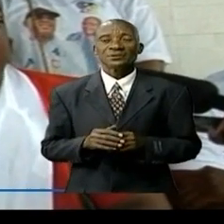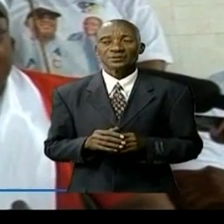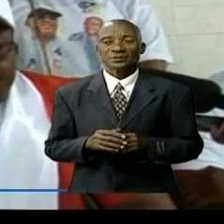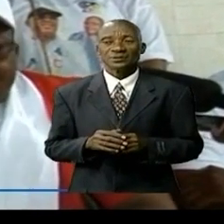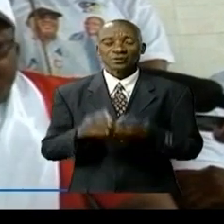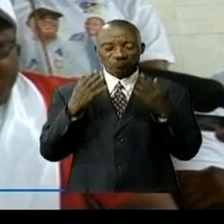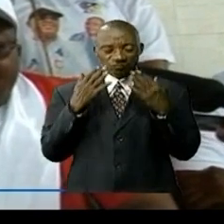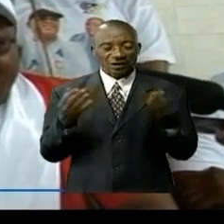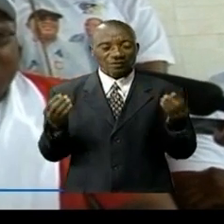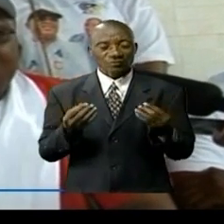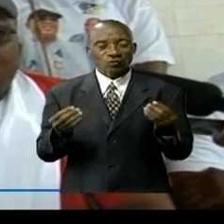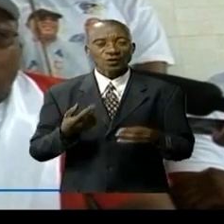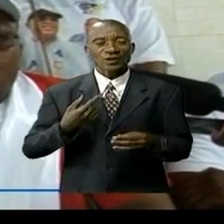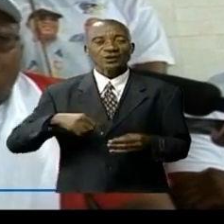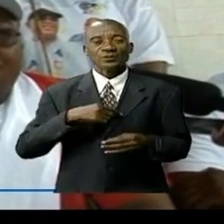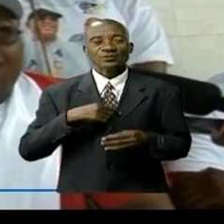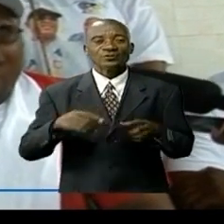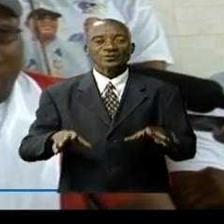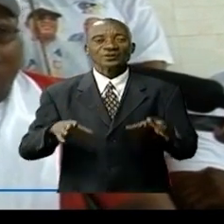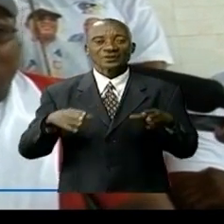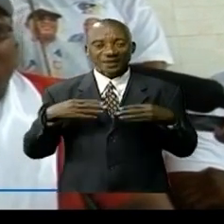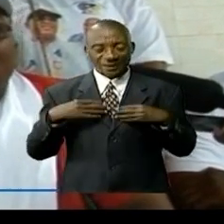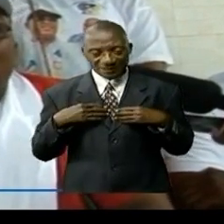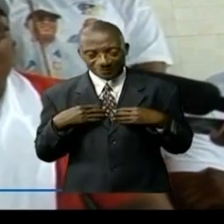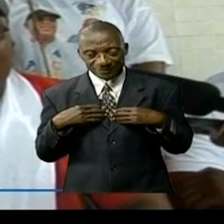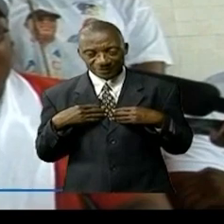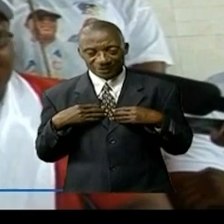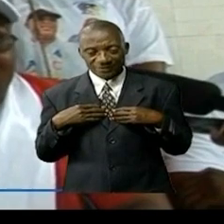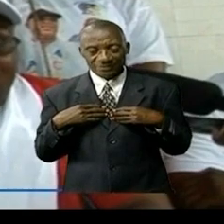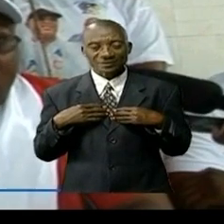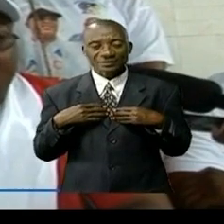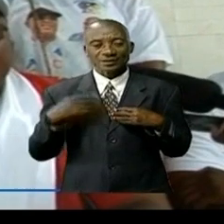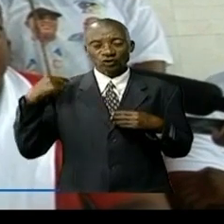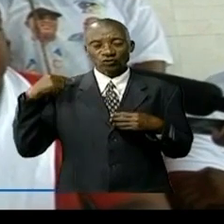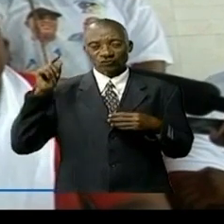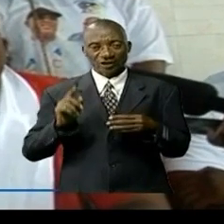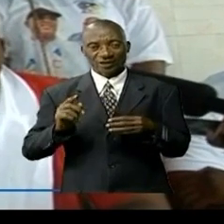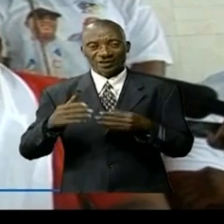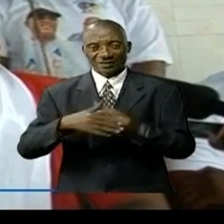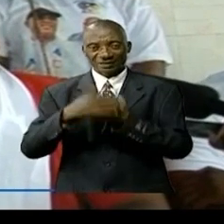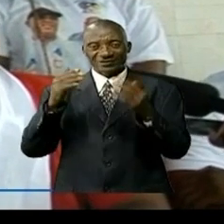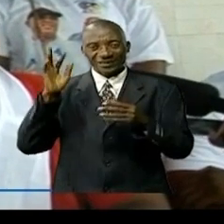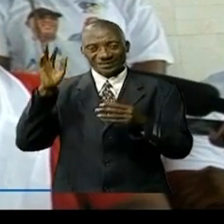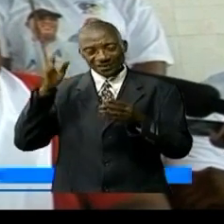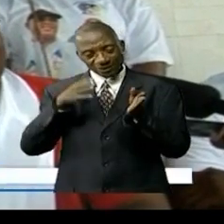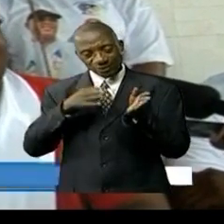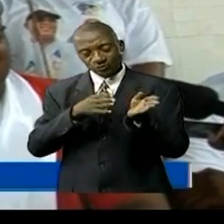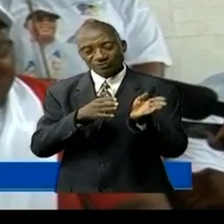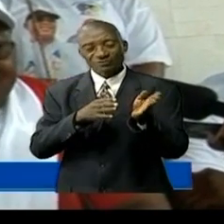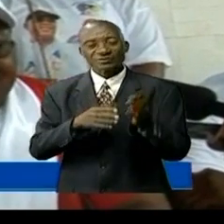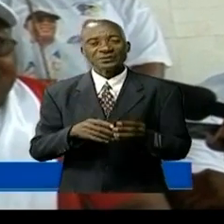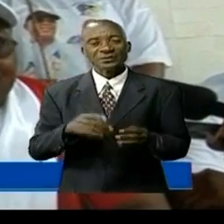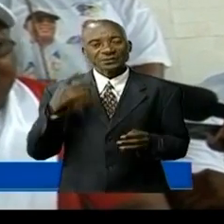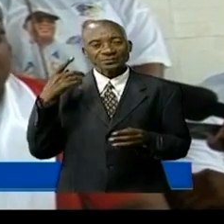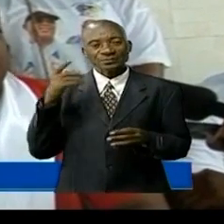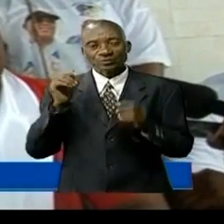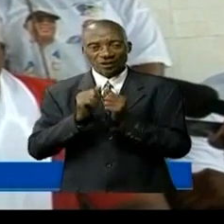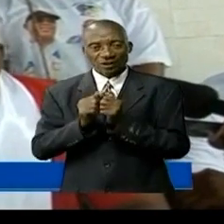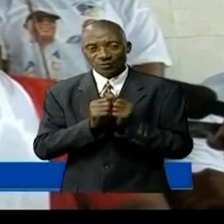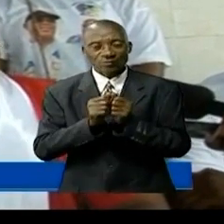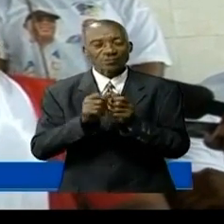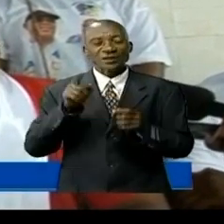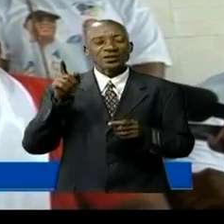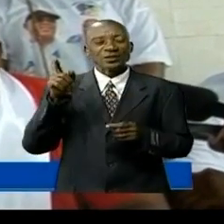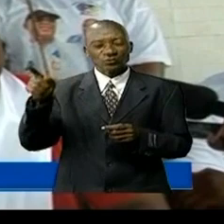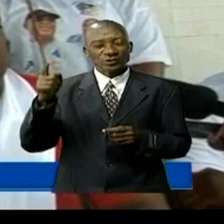avons accepté de suivre le gouverneur de la ville afin de l'accompagner à l'assainissement. Ce